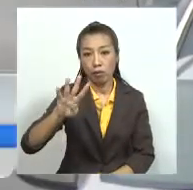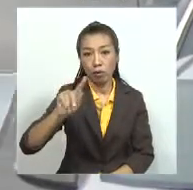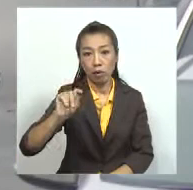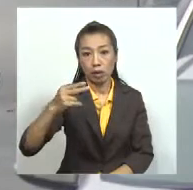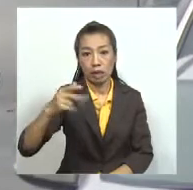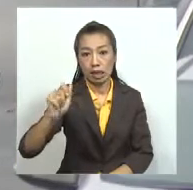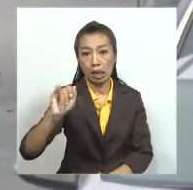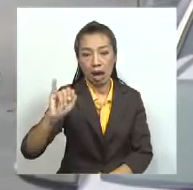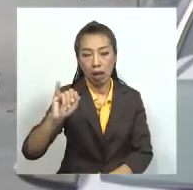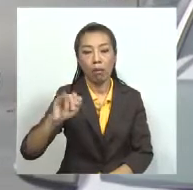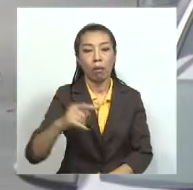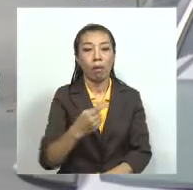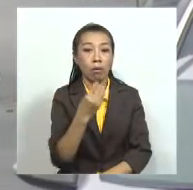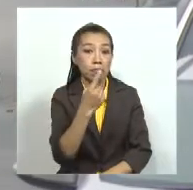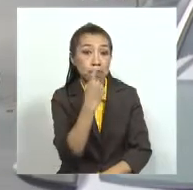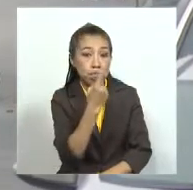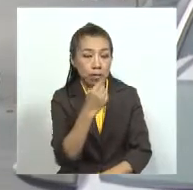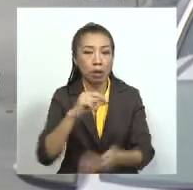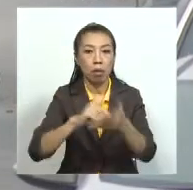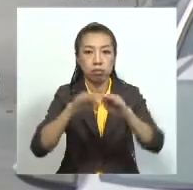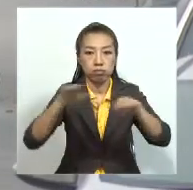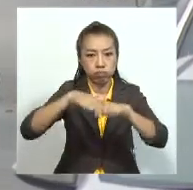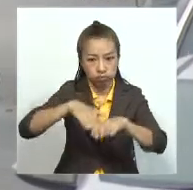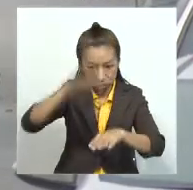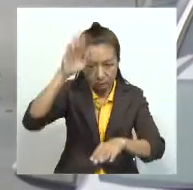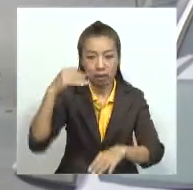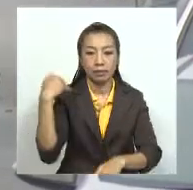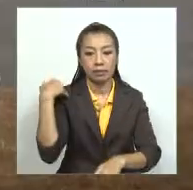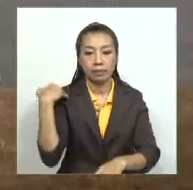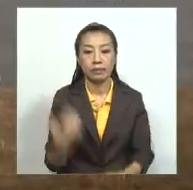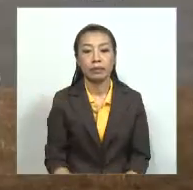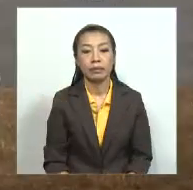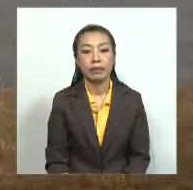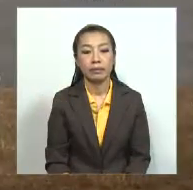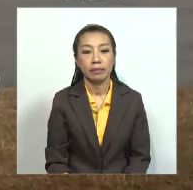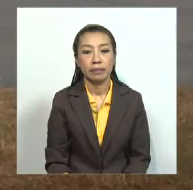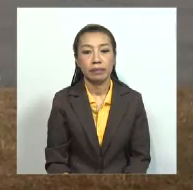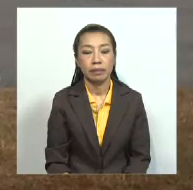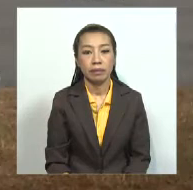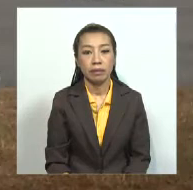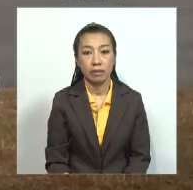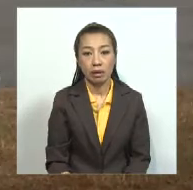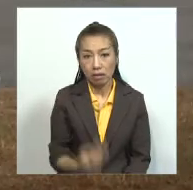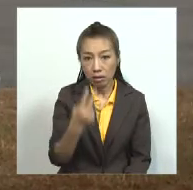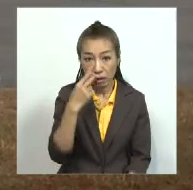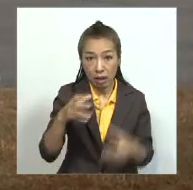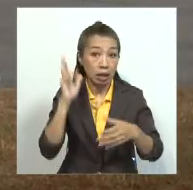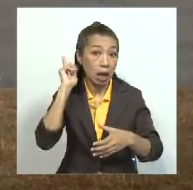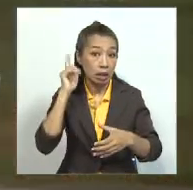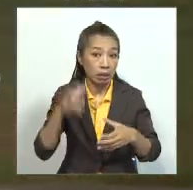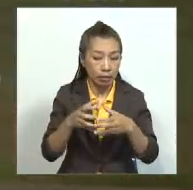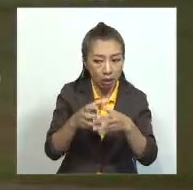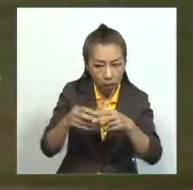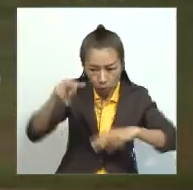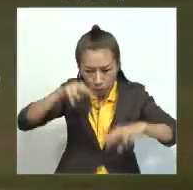โซนสีแดงก็ยังคงถือว่าเกินค่ามาตรฐานไปค่อนข้างที่จะสูงเลยนะคะแล้วก็จากการสำรวจของทีมข่าวเมื่อช่วงเช้